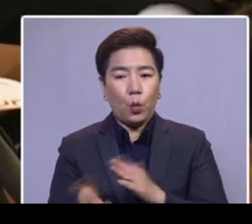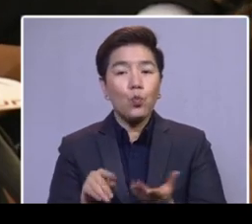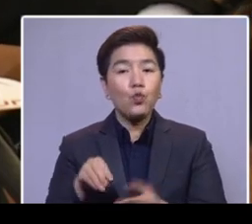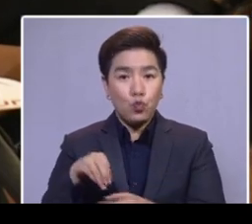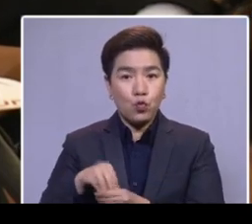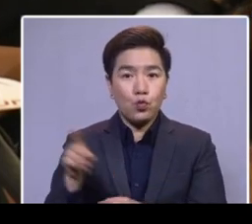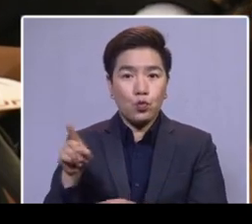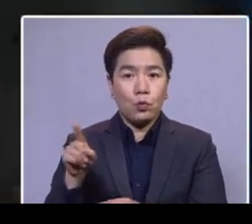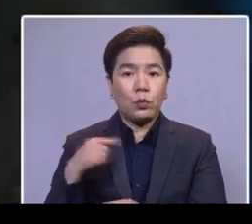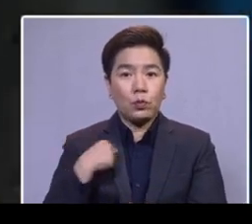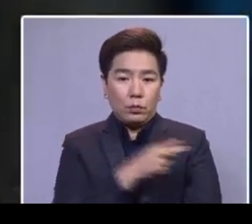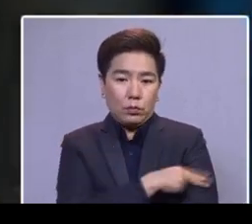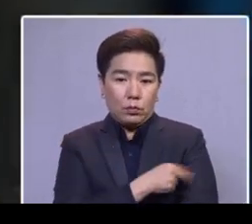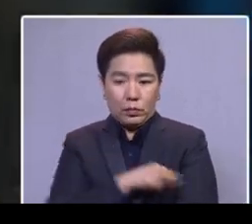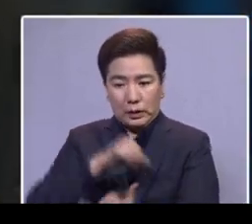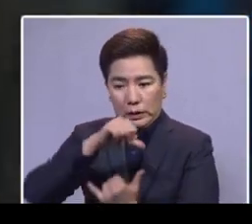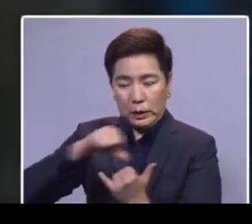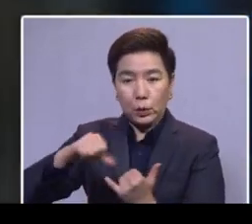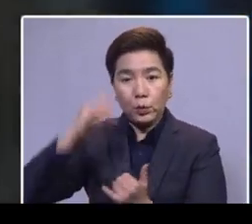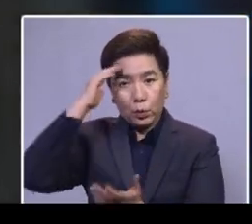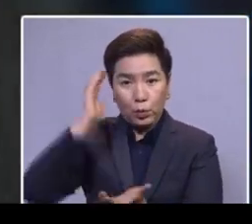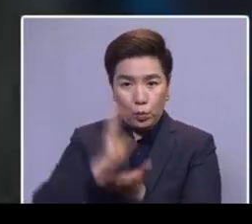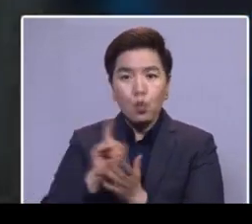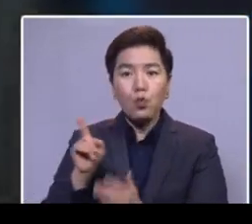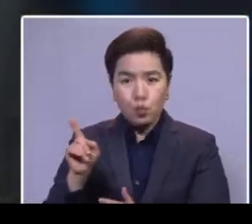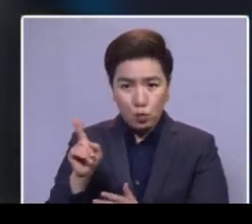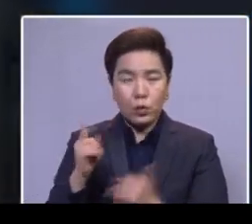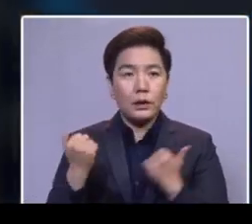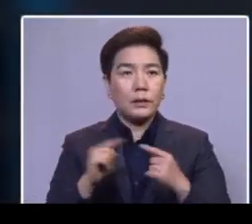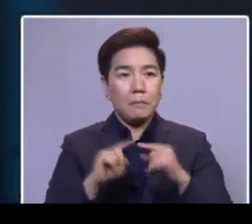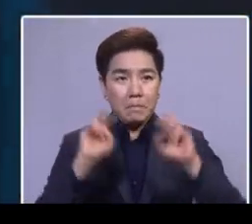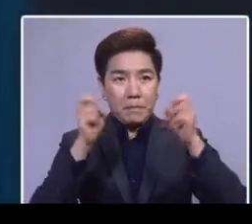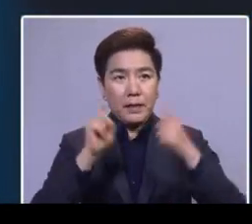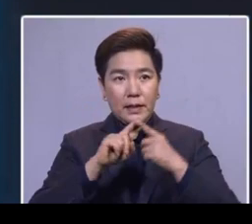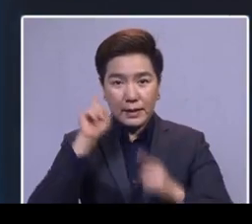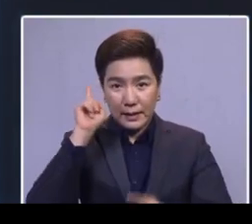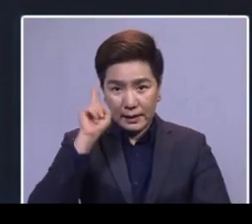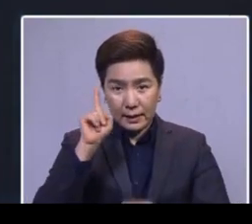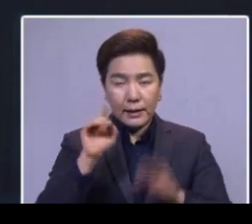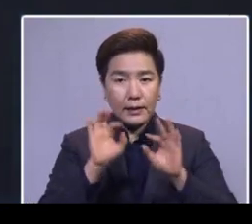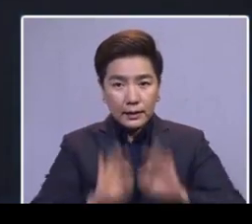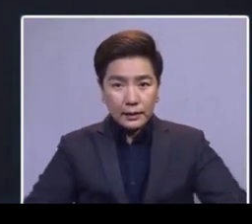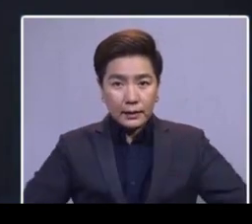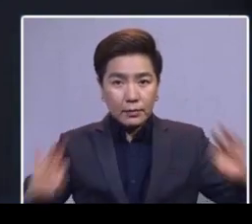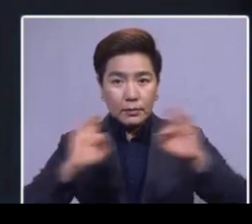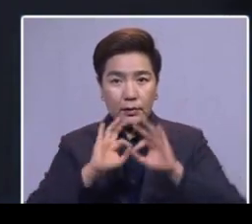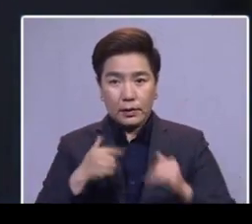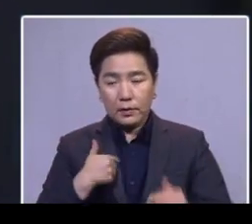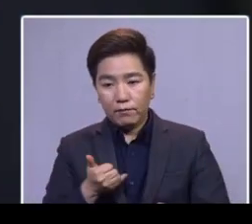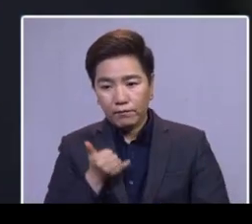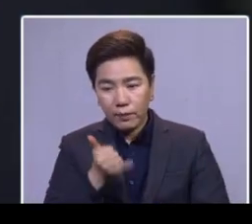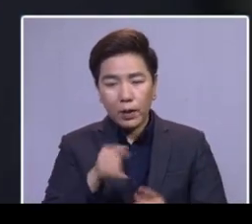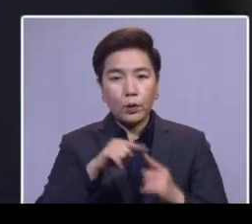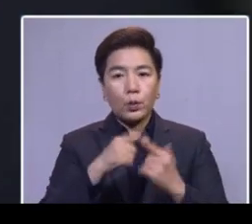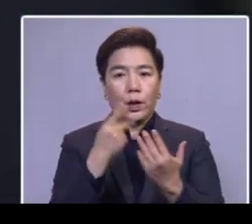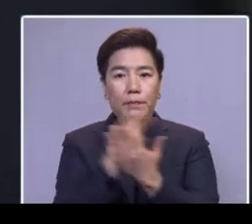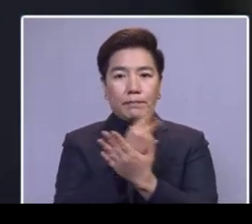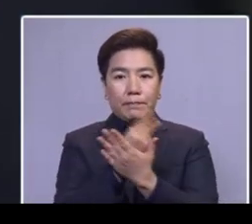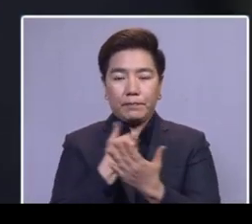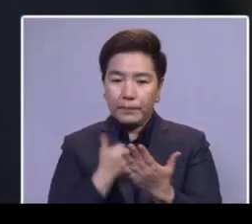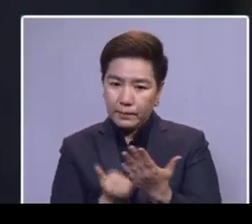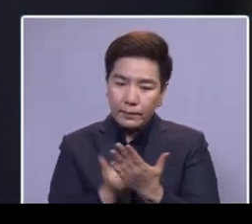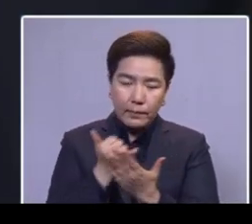ยังอยู่ที่สถาบันนิติเวชโรงพยาบาลตำรวจและอีกประเด็นหนึ่งที่สำคัญมากในวันนี้ก็คือจะเดินทางลงพื้นที่ที่กาญจนบุรี